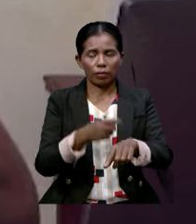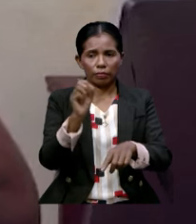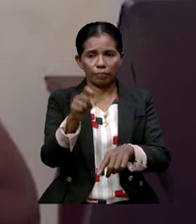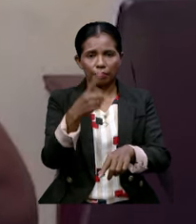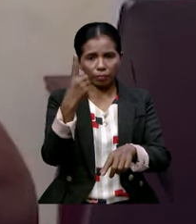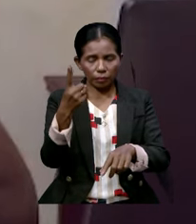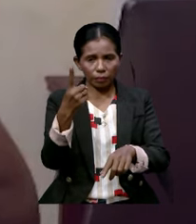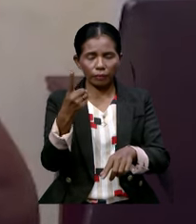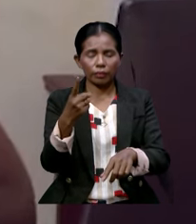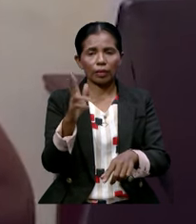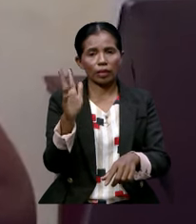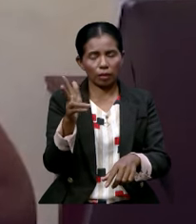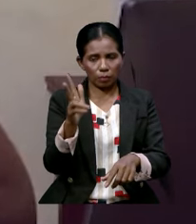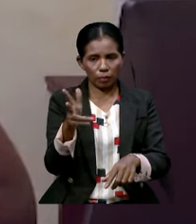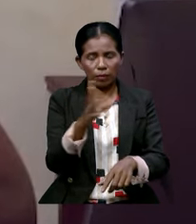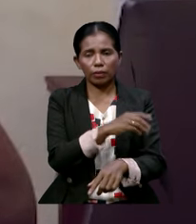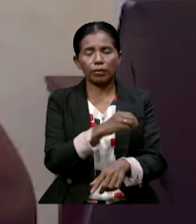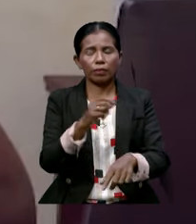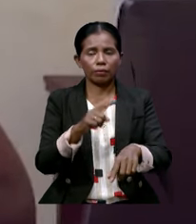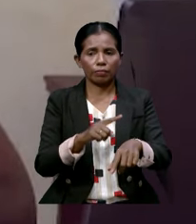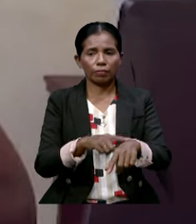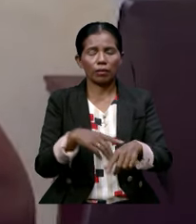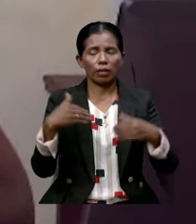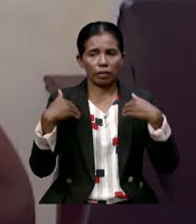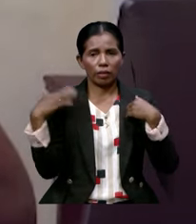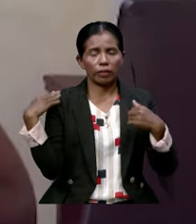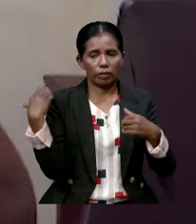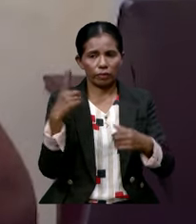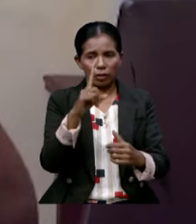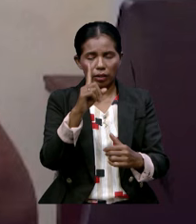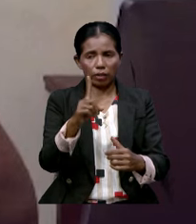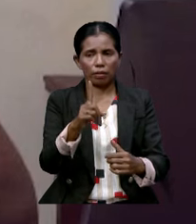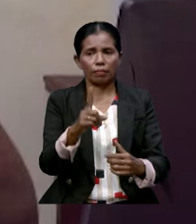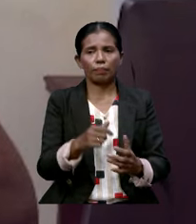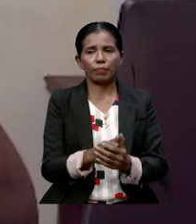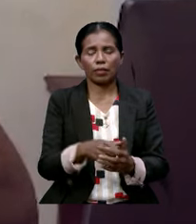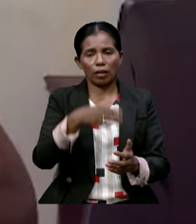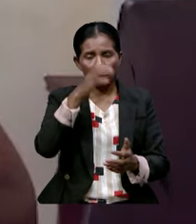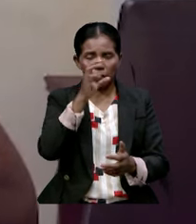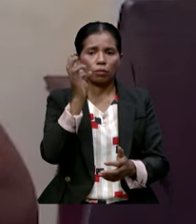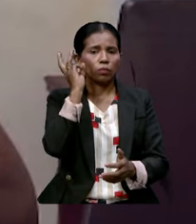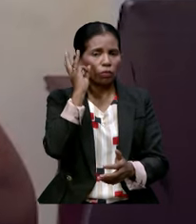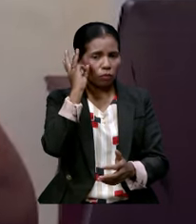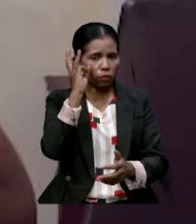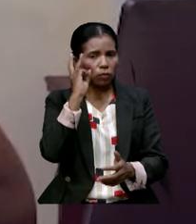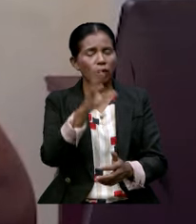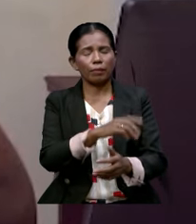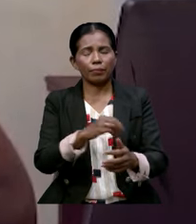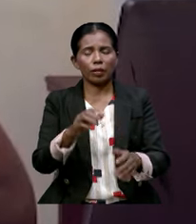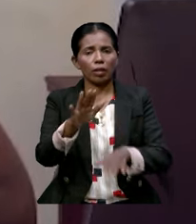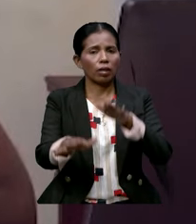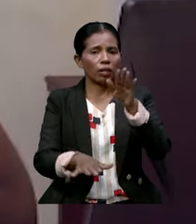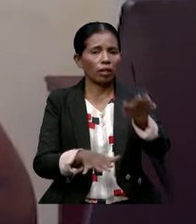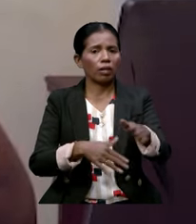hobal, ia zovem ida, neve himulan, depois mai lautun